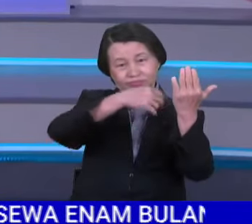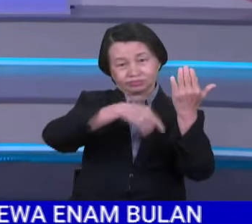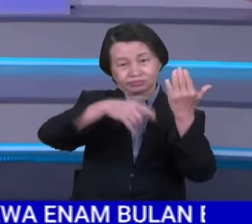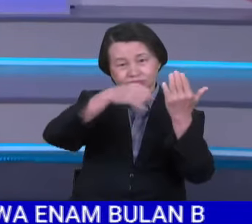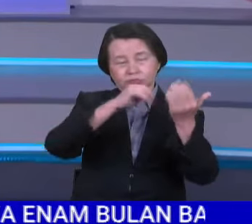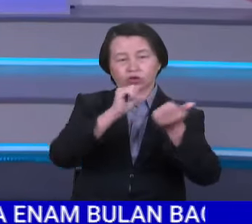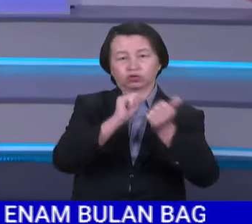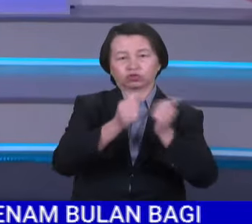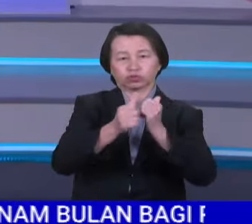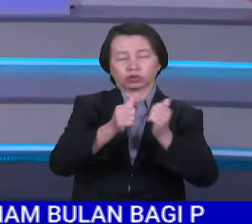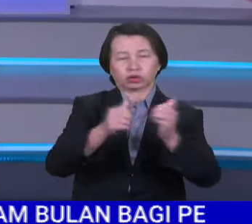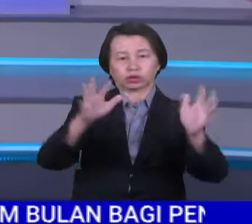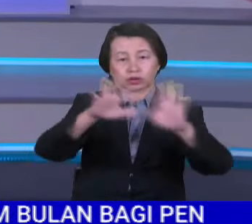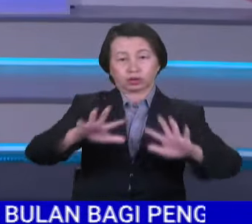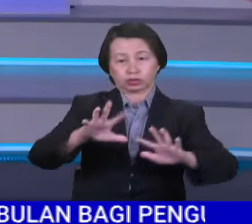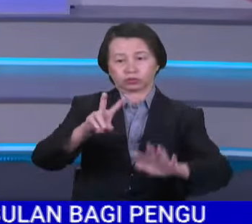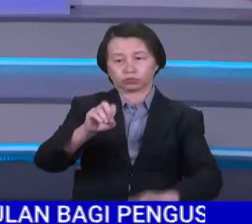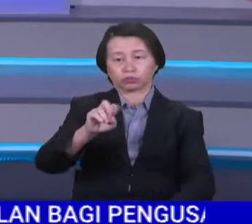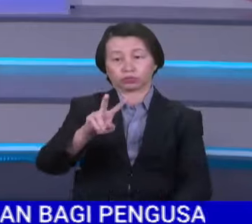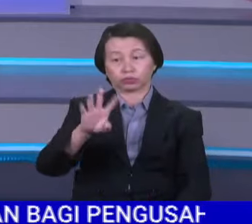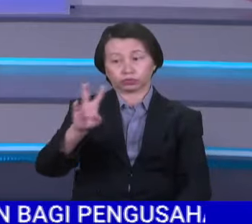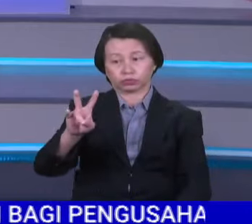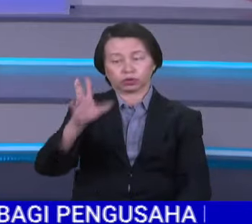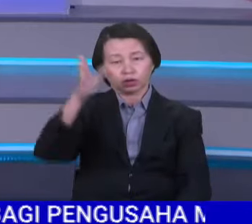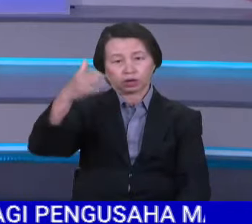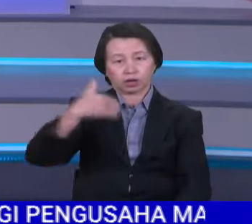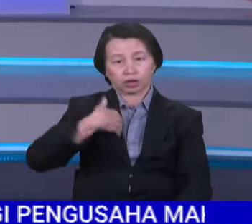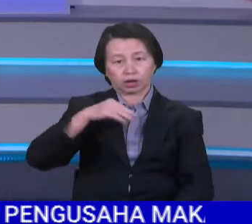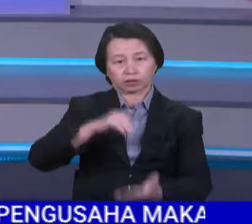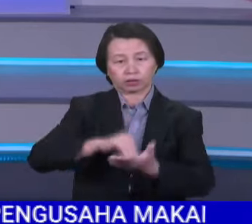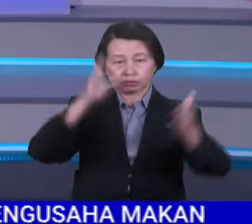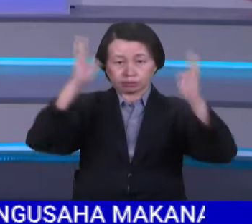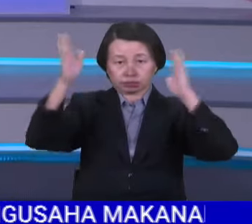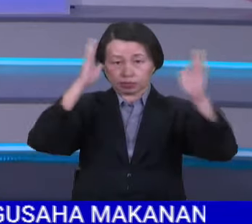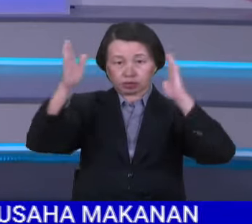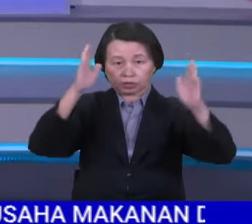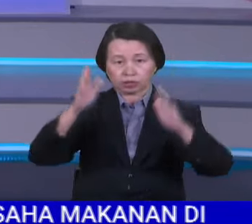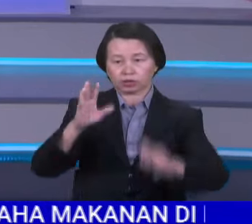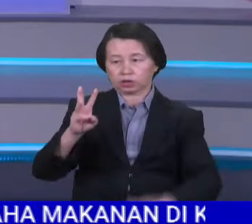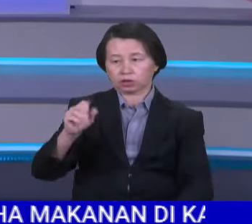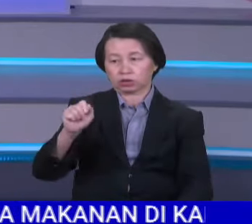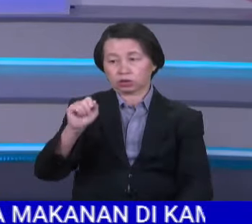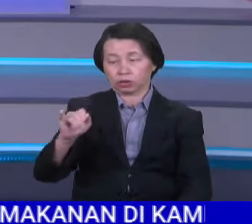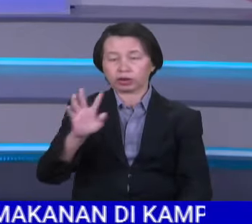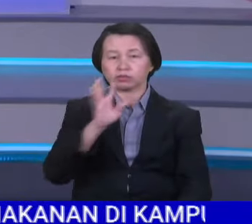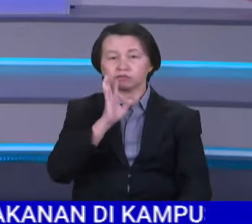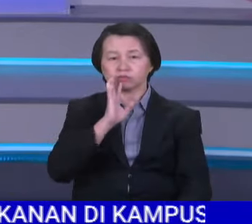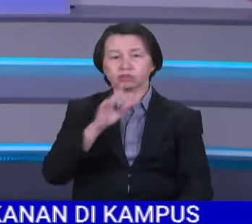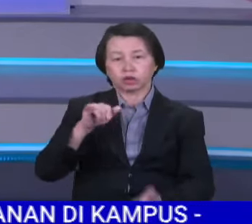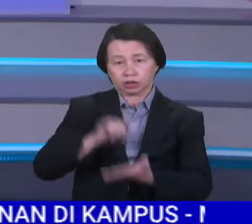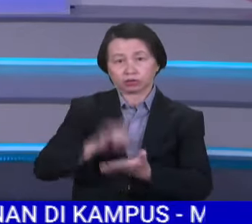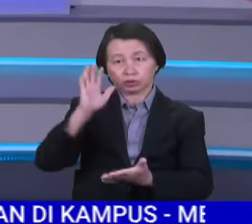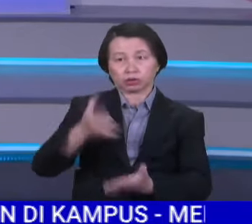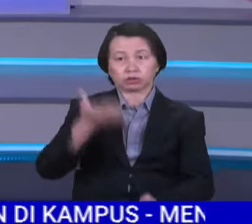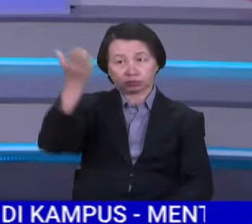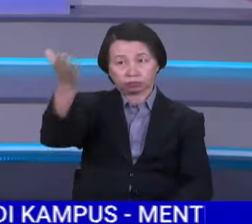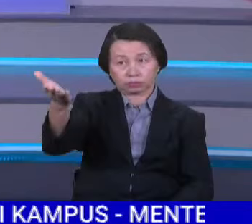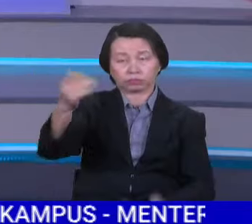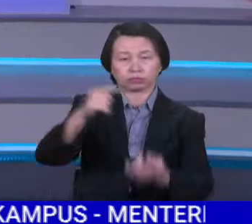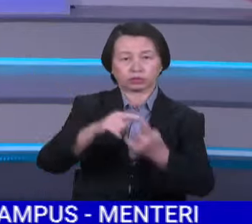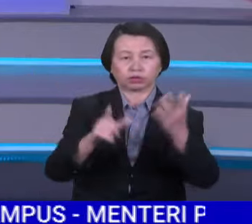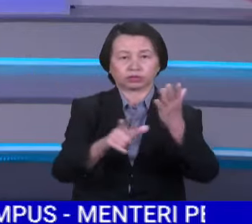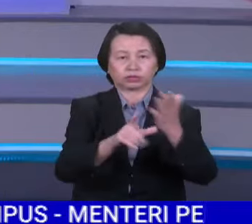sea 2027 yang bakal berlangsung di Malaysia melodi watching perkara itu bakal dibentangkan